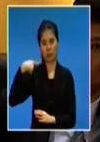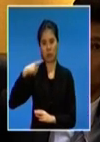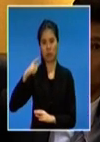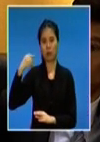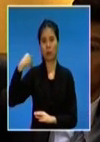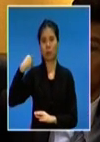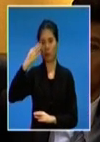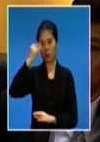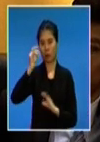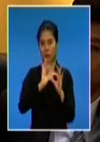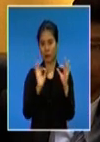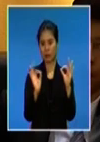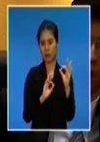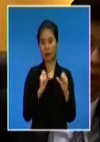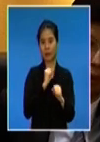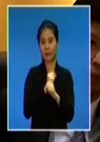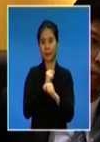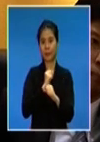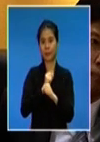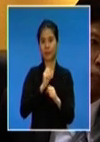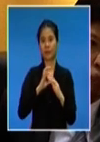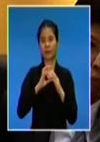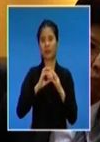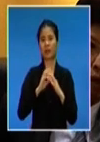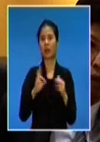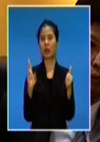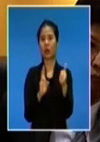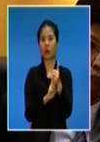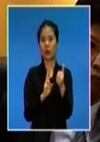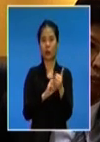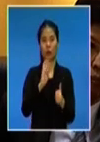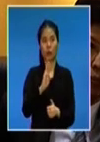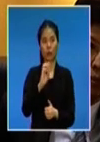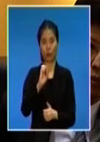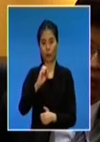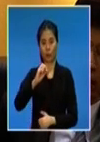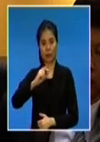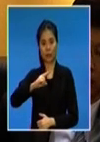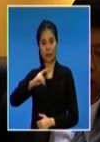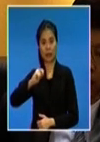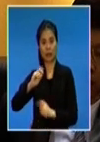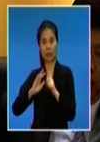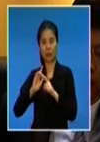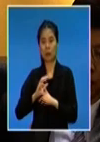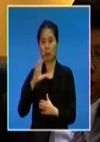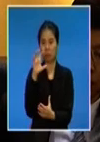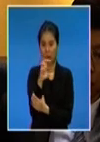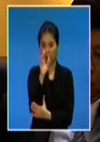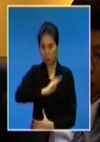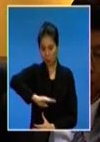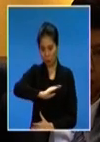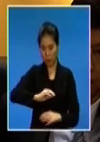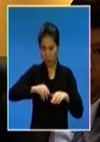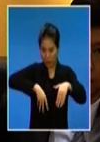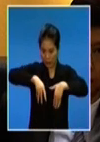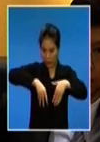ายละเอียดก็คือว่าจะมีการติดตั้งแล้วก็ท่านรองวิษณุถามว่าแล้วถ้าเราบังคับให้ประชาชนติดทั้งหมดได้ไหมเป็นคำถามที่